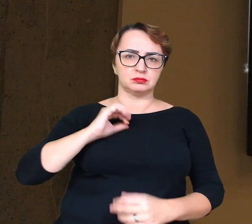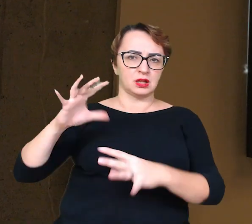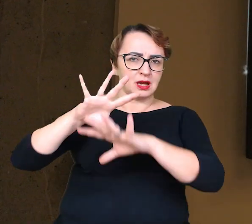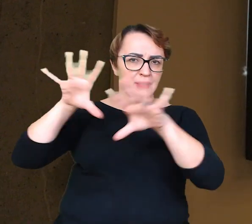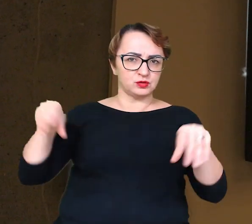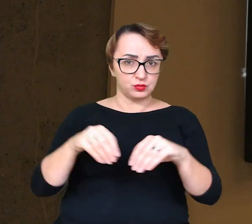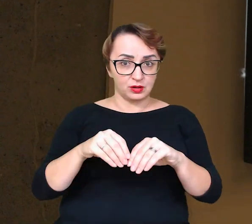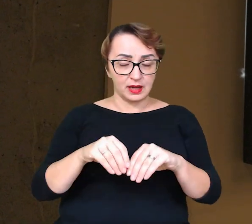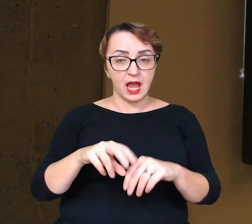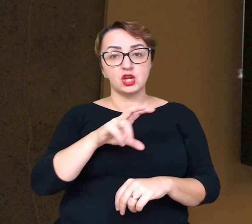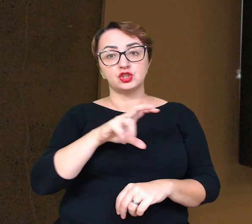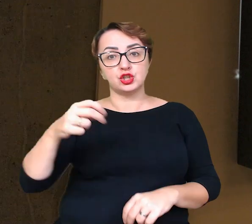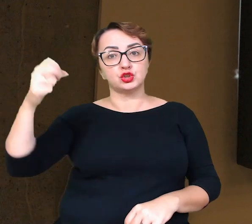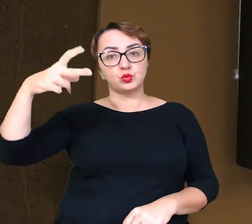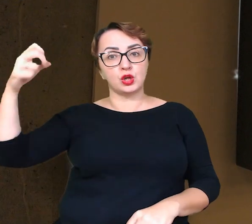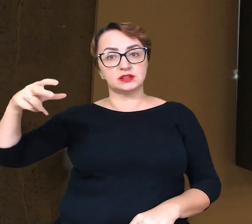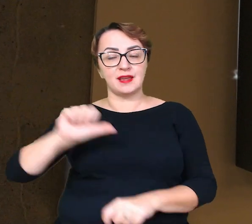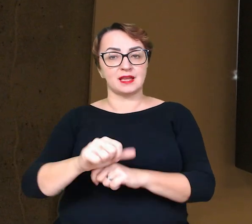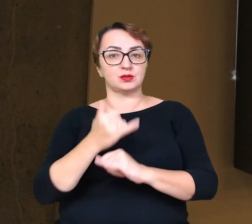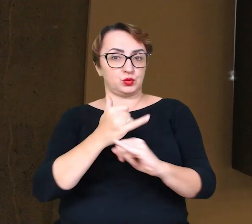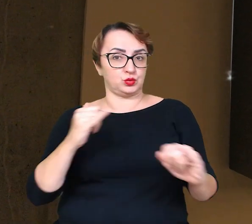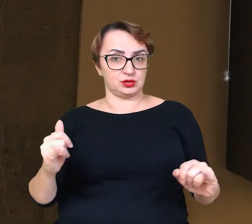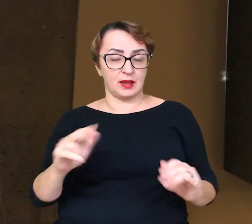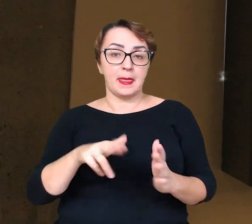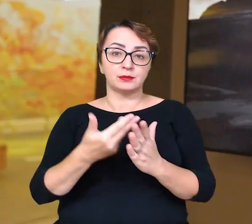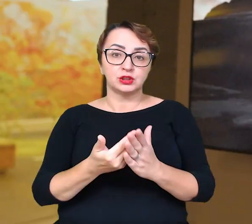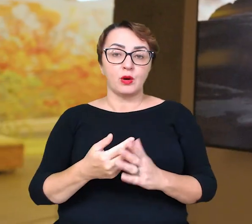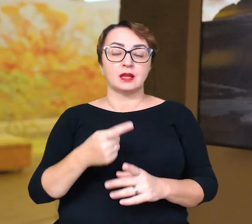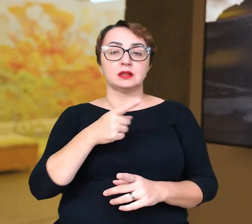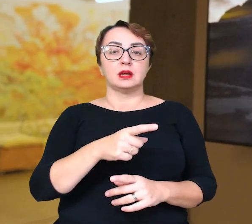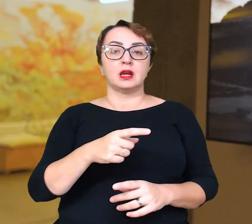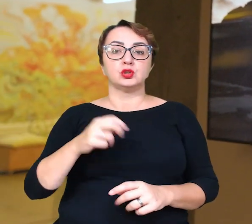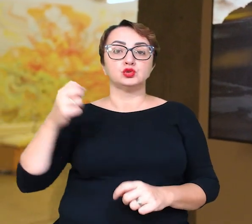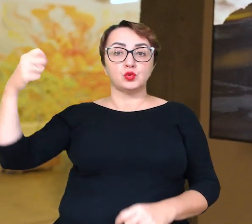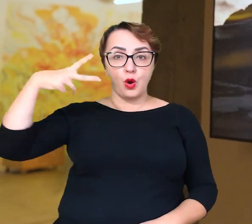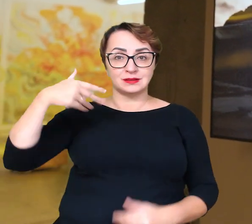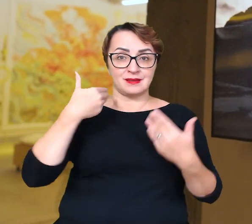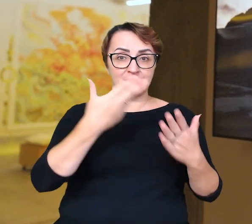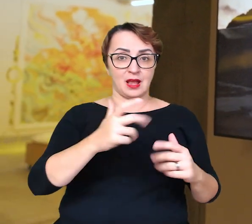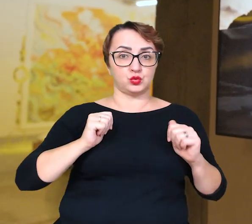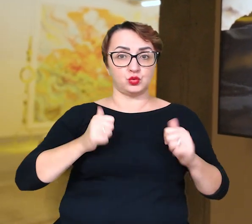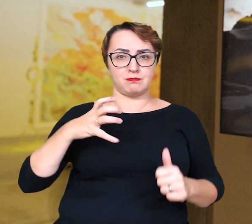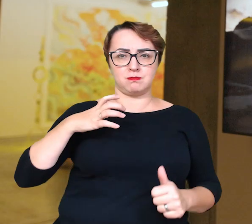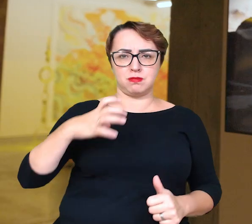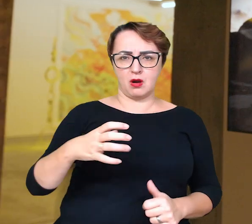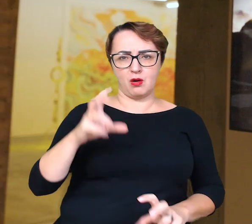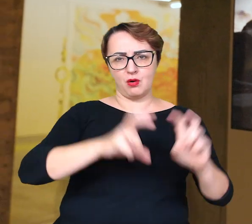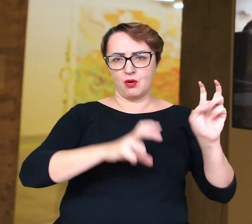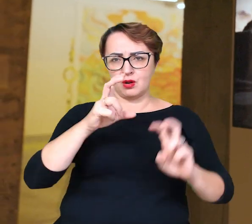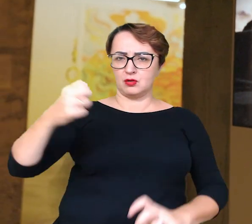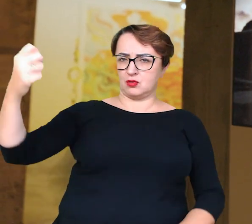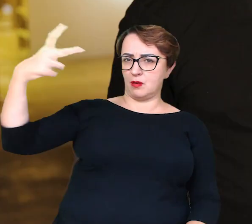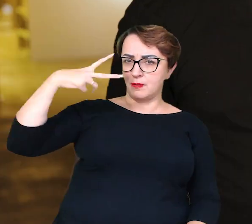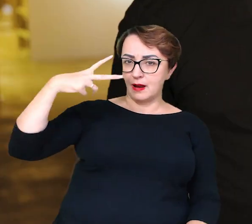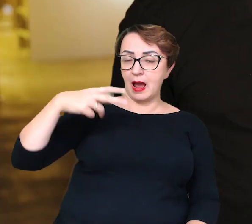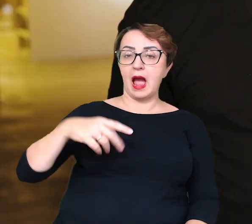jednak słońce są różne i na przykład czym innym jest słońce, które opala bogatych turystów w kurorcie, czym innym jest słońce,